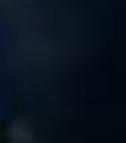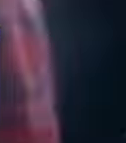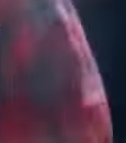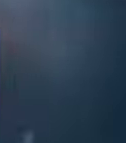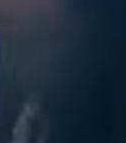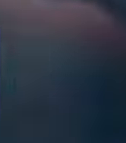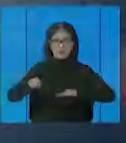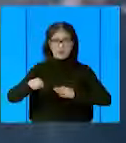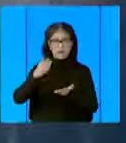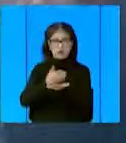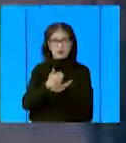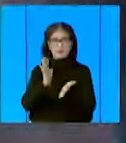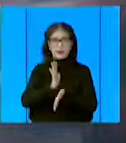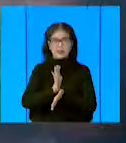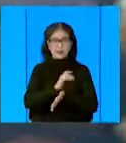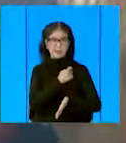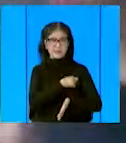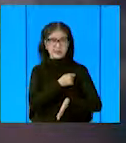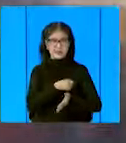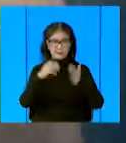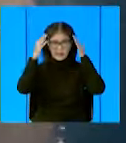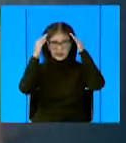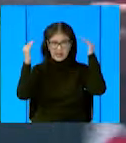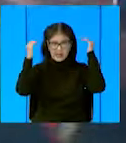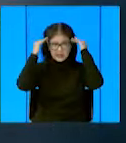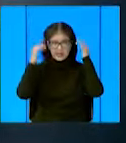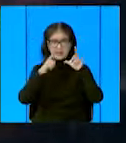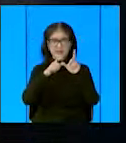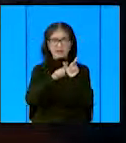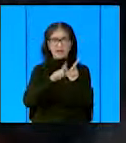Sidang vonis mantan Menteri Pertanian Syahrul Yasin Limpo berakhir ricuh.